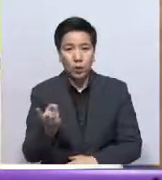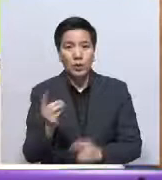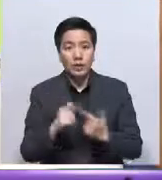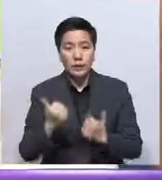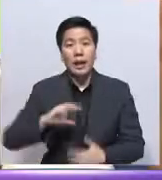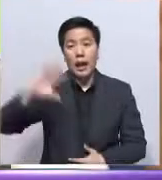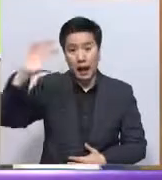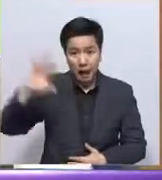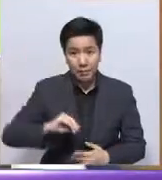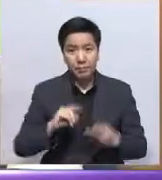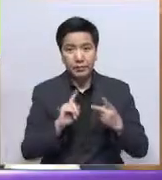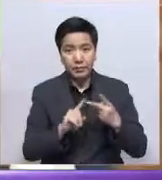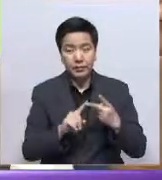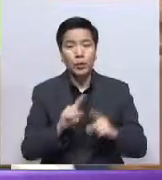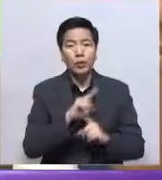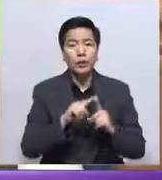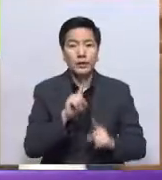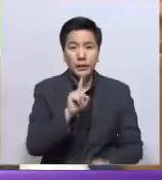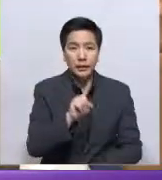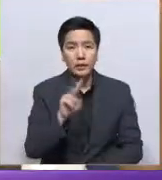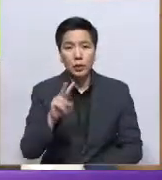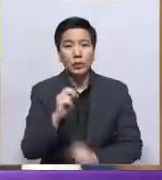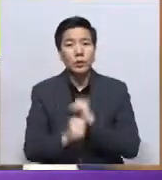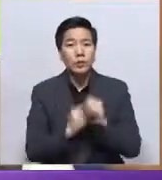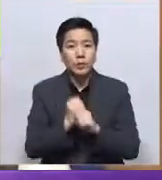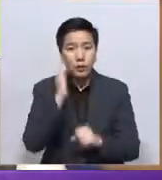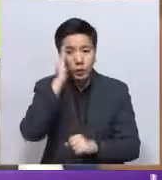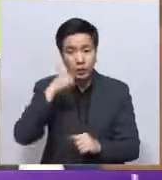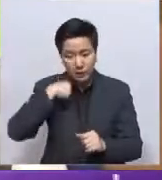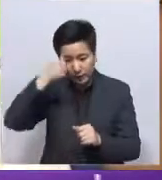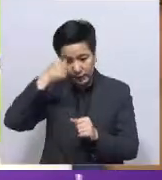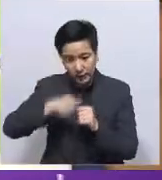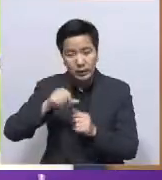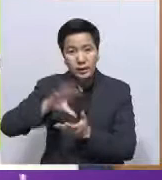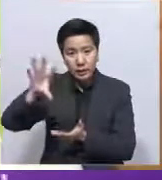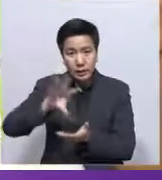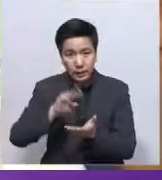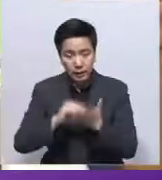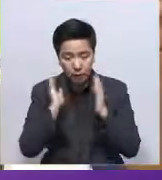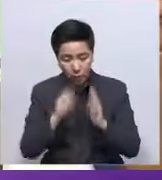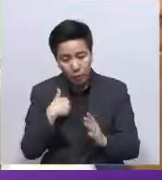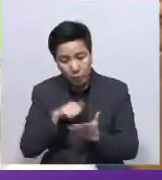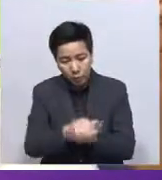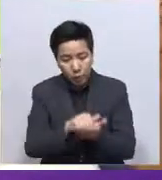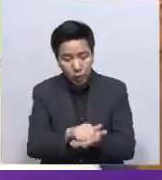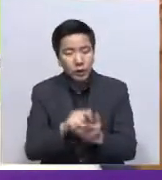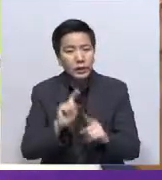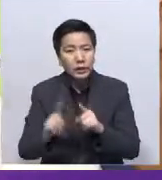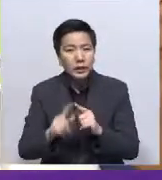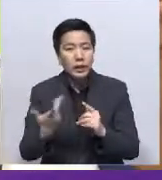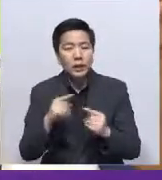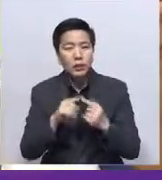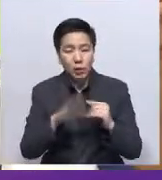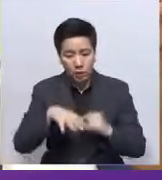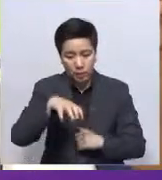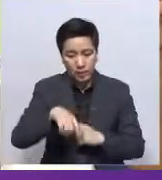ขากลับเนี่ยก็คือ1 2ซึ่งปีต่อไปเนี่ยเราถอดบทเรียนแล้วเรามองว่าการต้อนรับเนี่ยอำนวยความสะดวกเนี่ยเป็นเรื่องสำคัญสาย